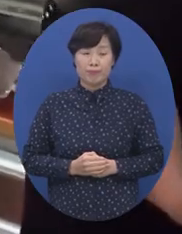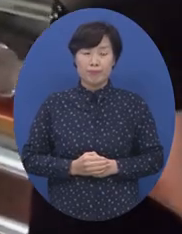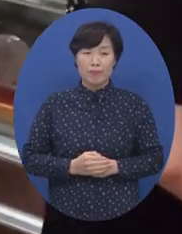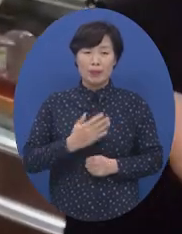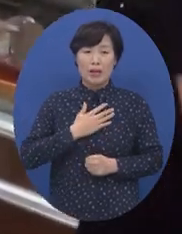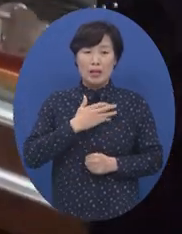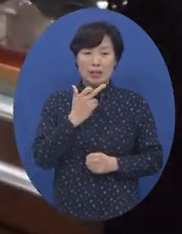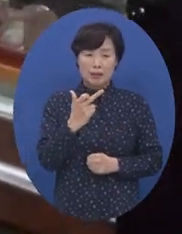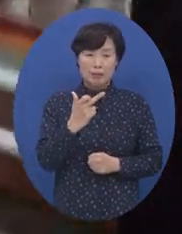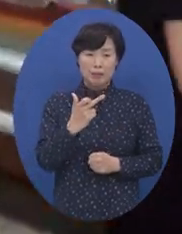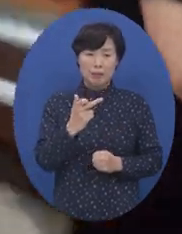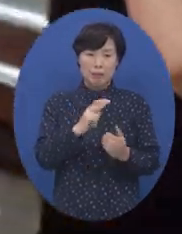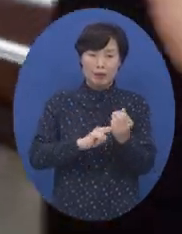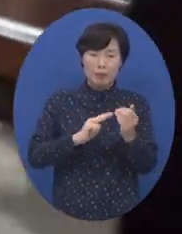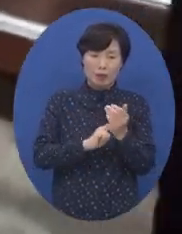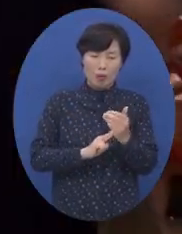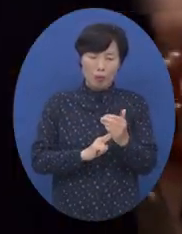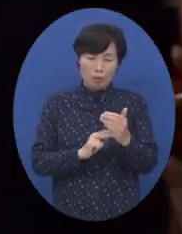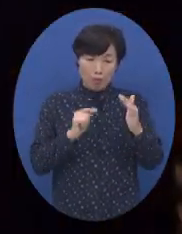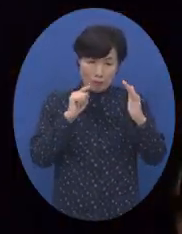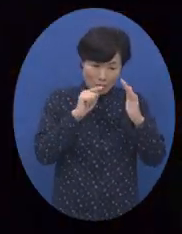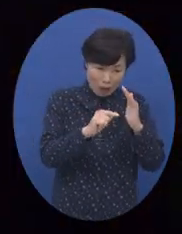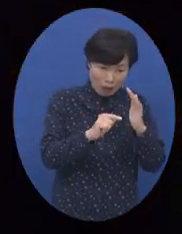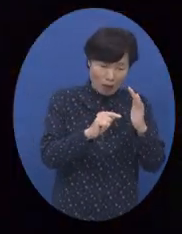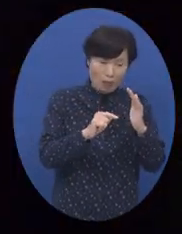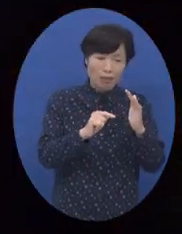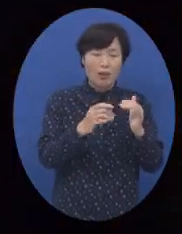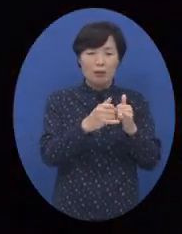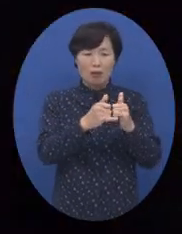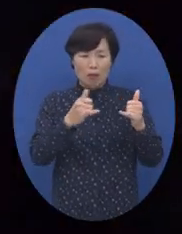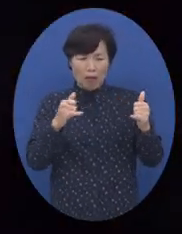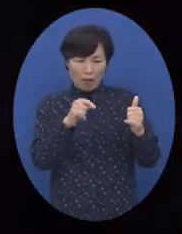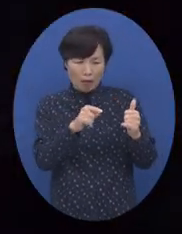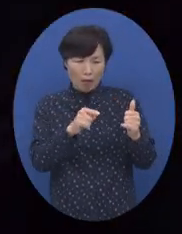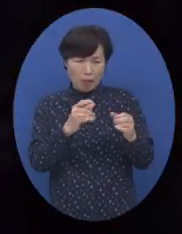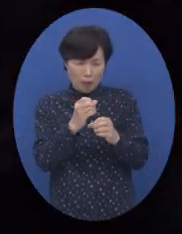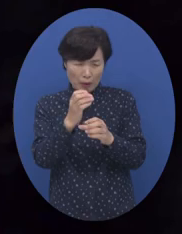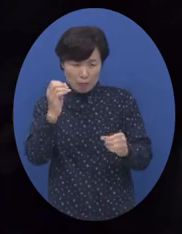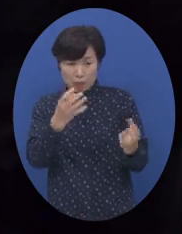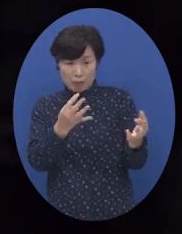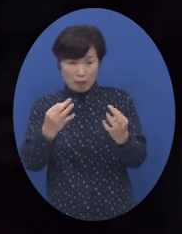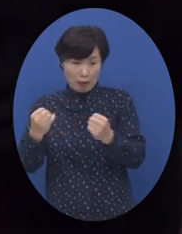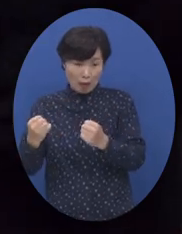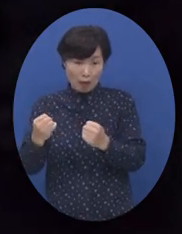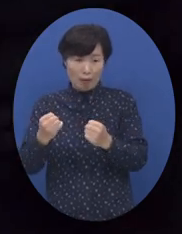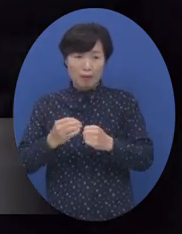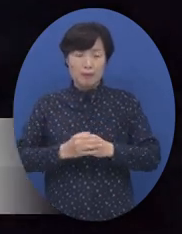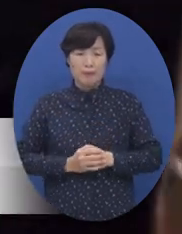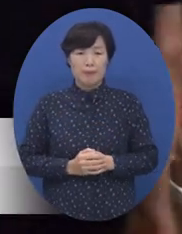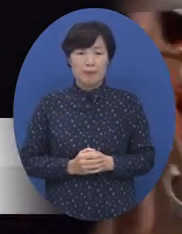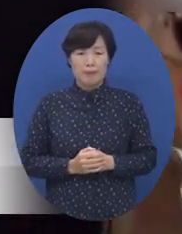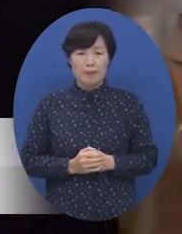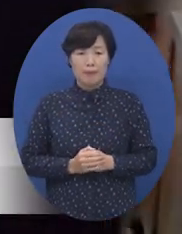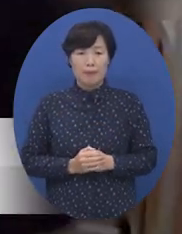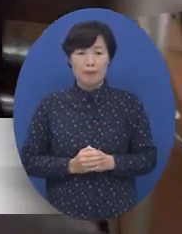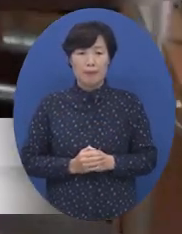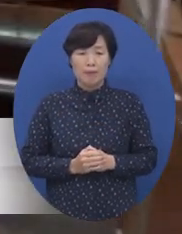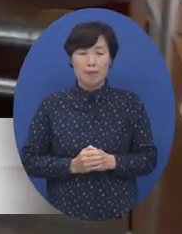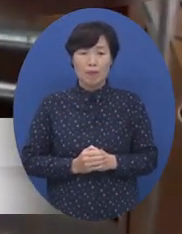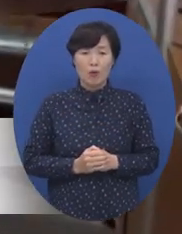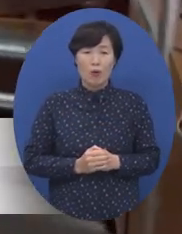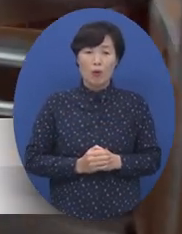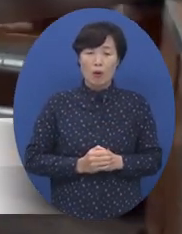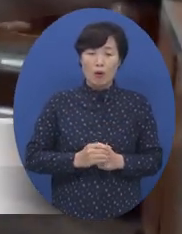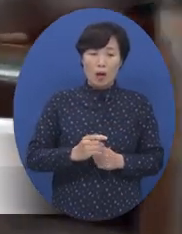안산에 있는 한 식료품 매장. 냉장고 안에서 외국 라벨이 붙은 소시지들이 한가득 나옵니다. 어디서 오셨어요?